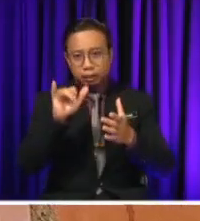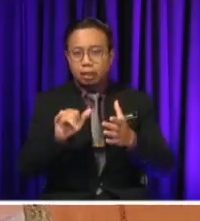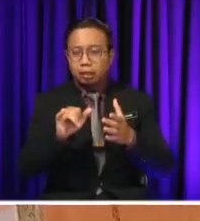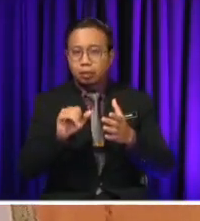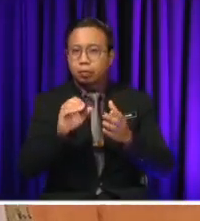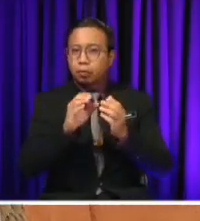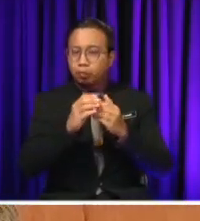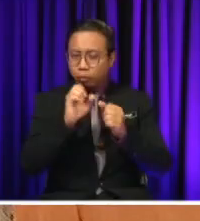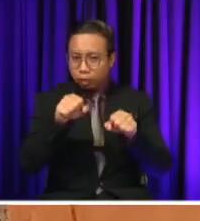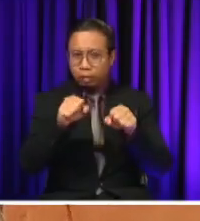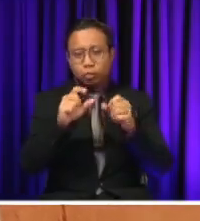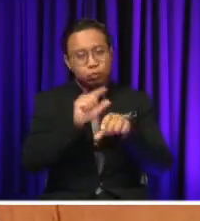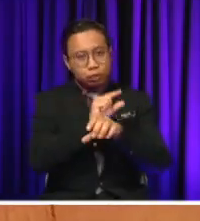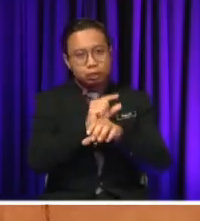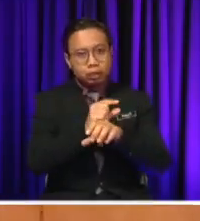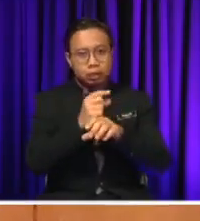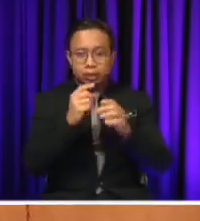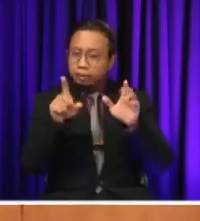pastikan cantik